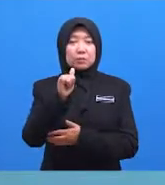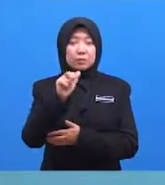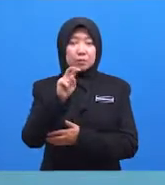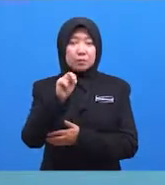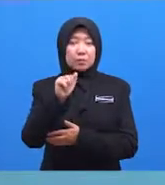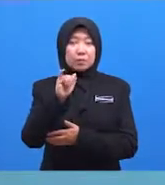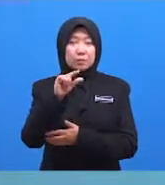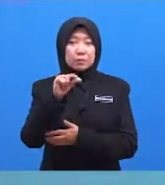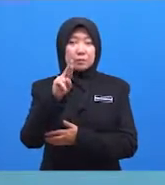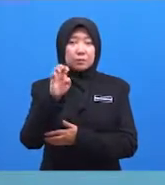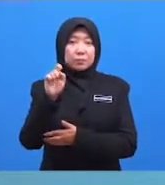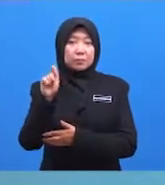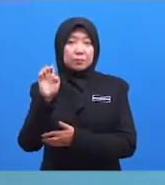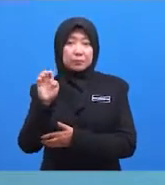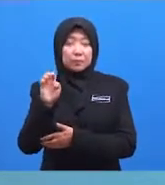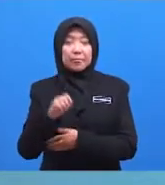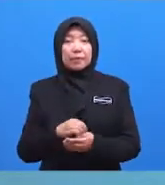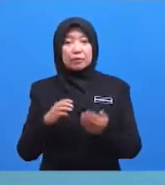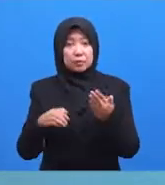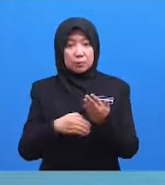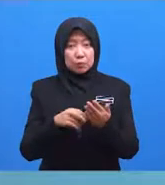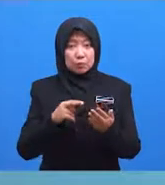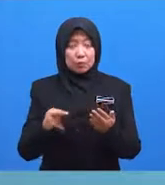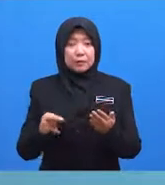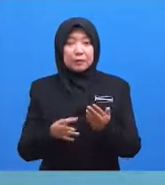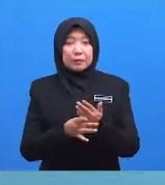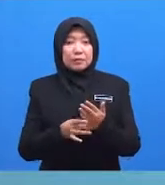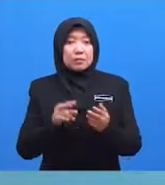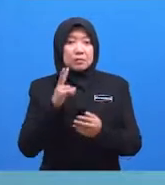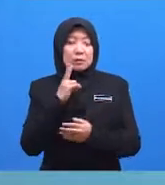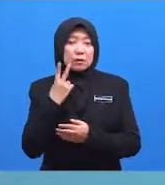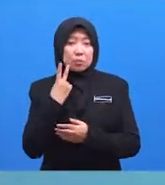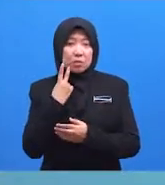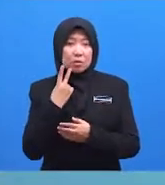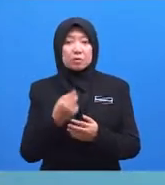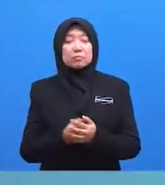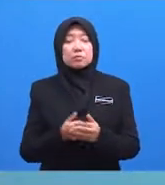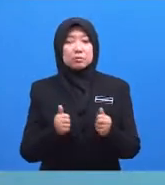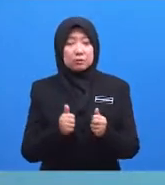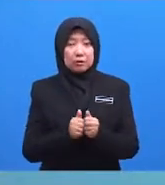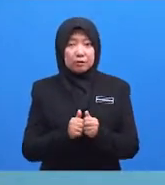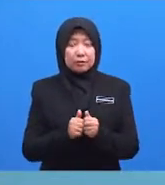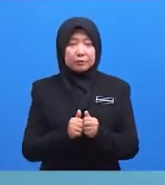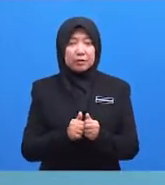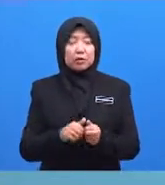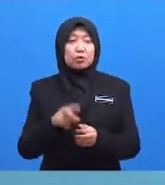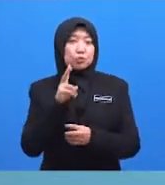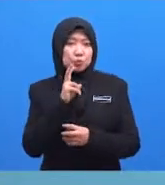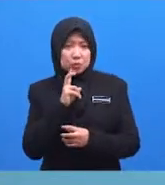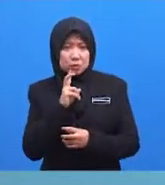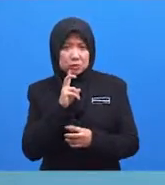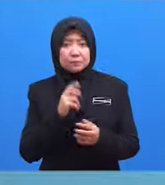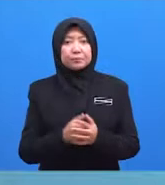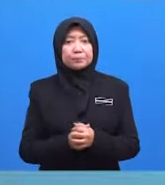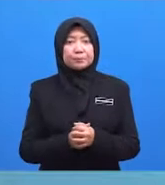Campuran minyak sayuran dengan cuka, mustard dan bahan perasa. Biasanya dihidangkan